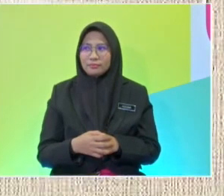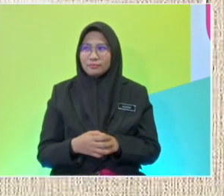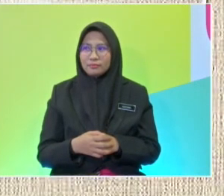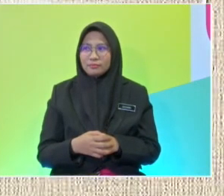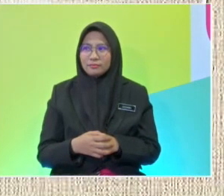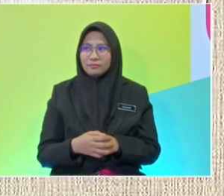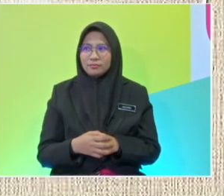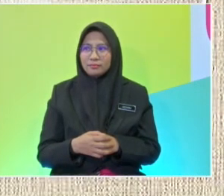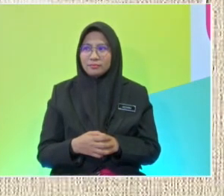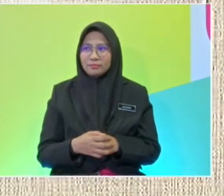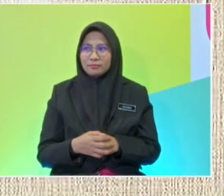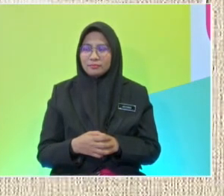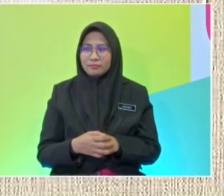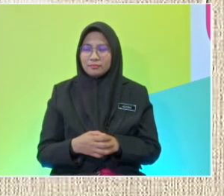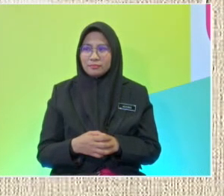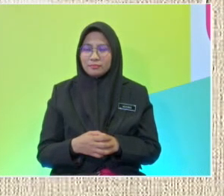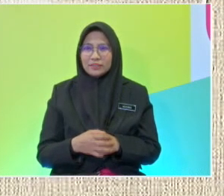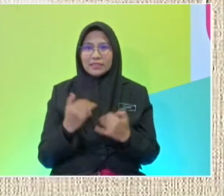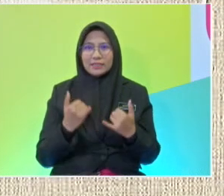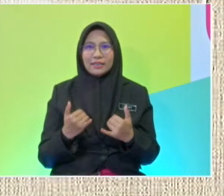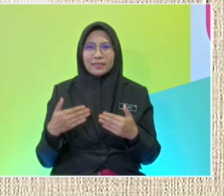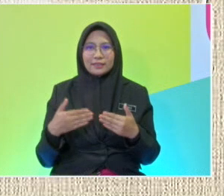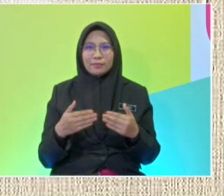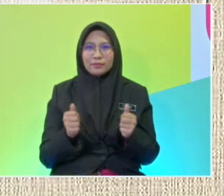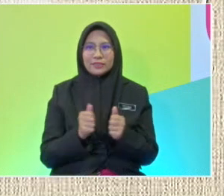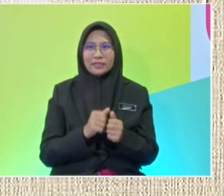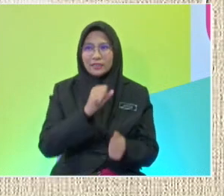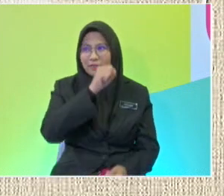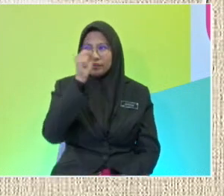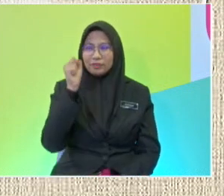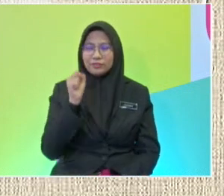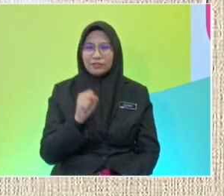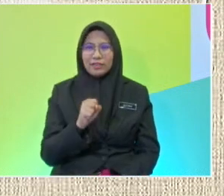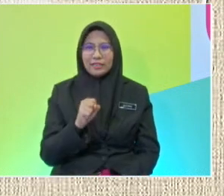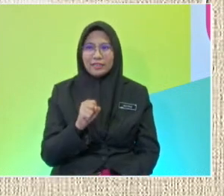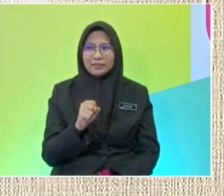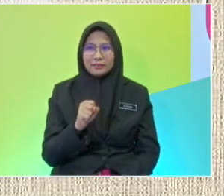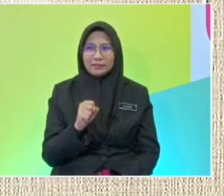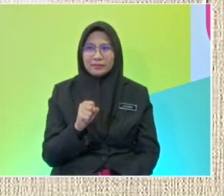soalnya seterusnya bentuk soal Landia adalah Oke ini jawabannya